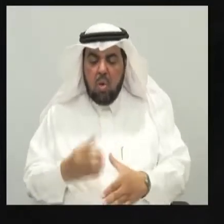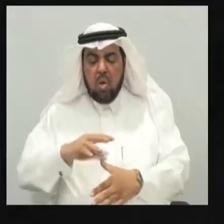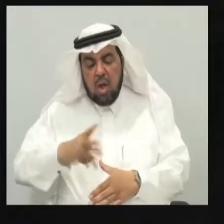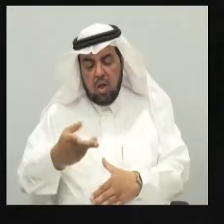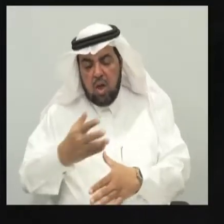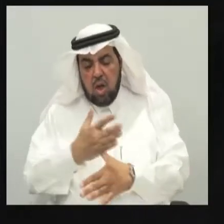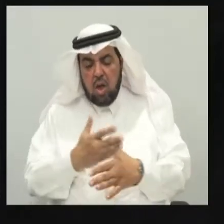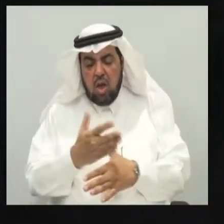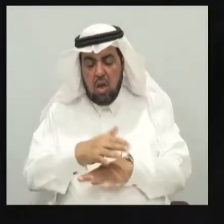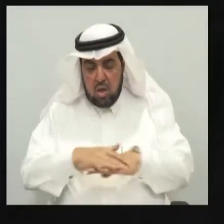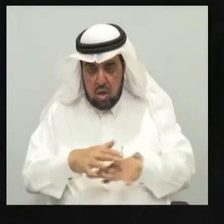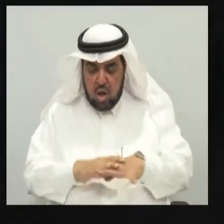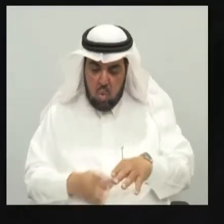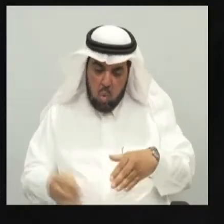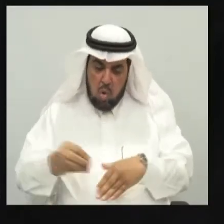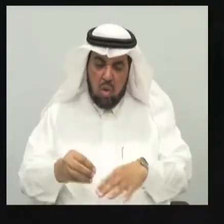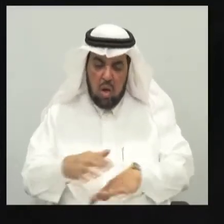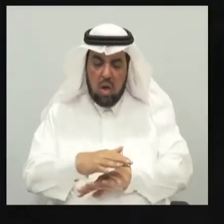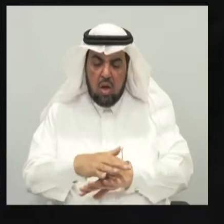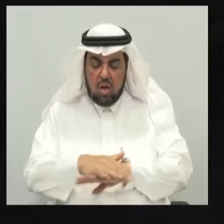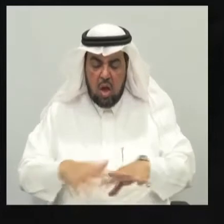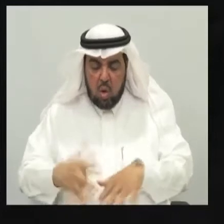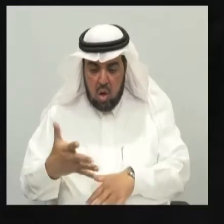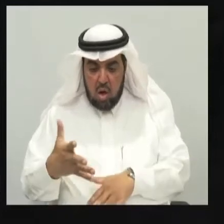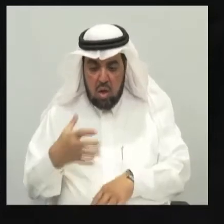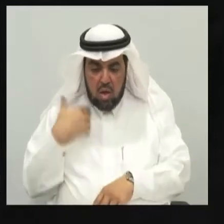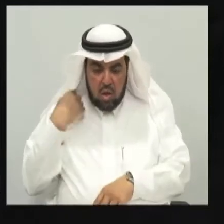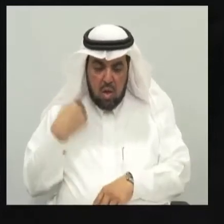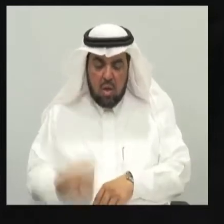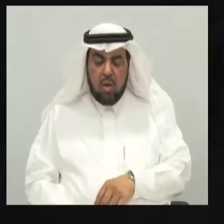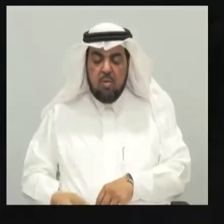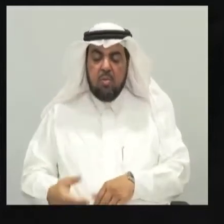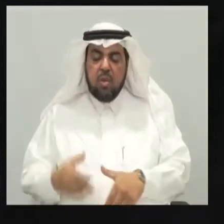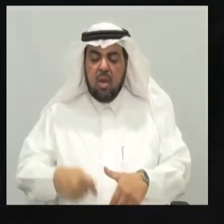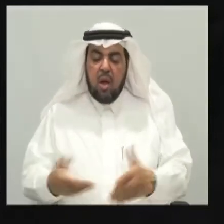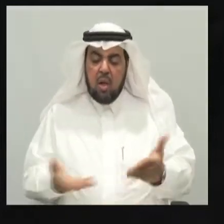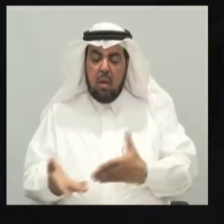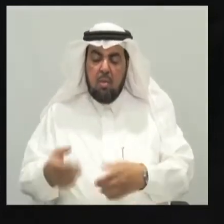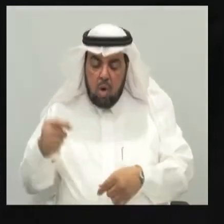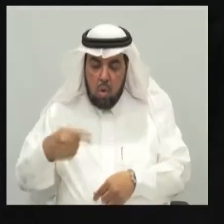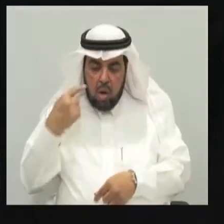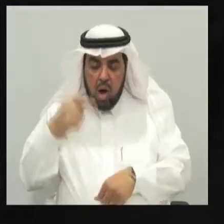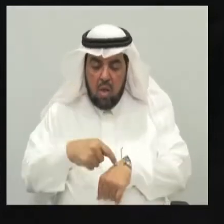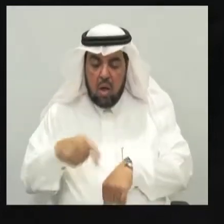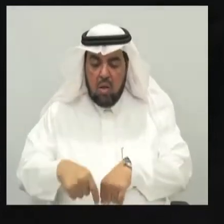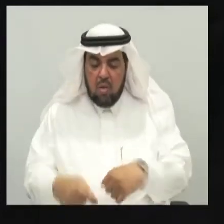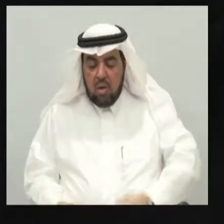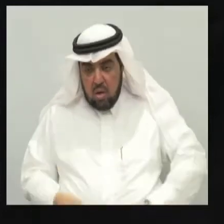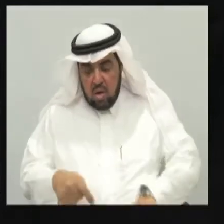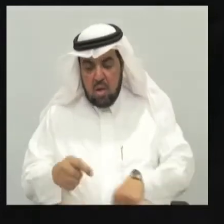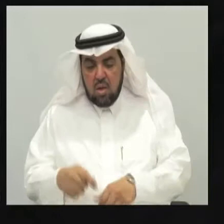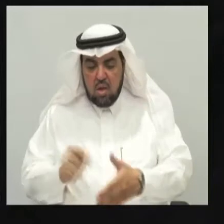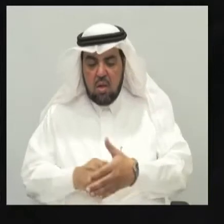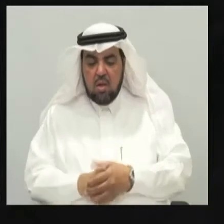مندليف، ووضع جدول دوري حديث الذي الآن نحن نتعامل إلى يومنا هذا على أساسه.